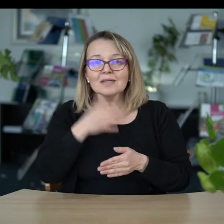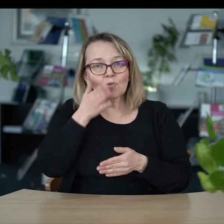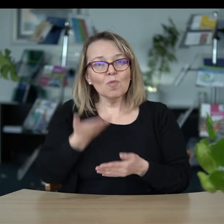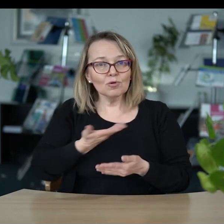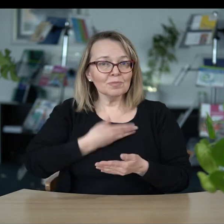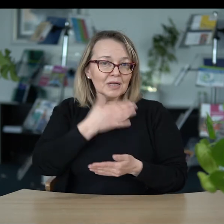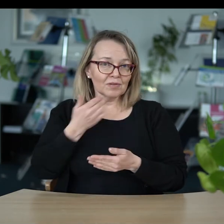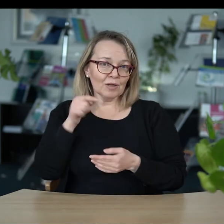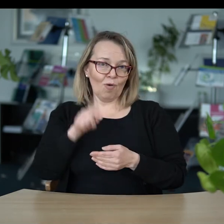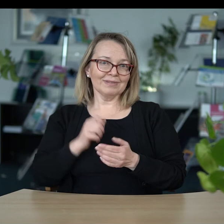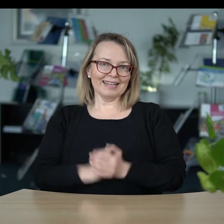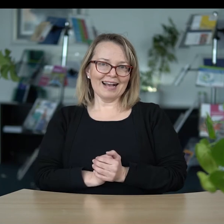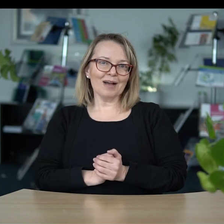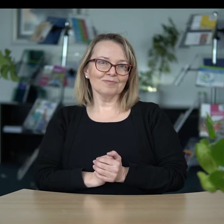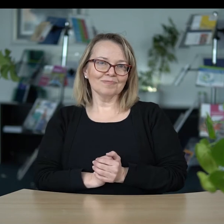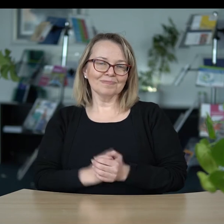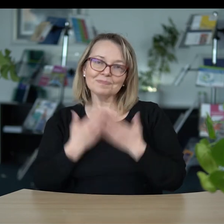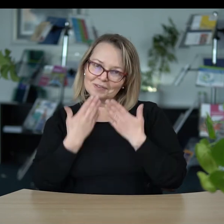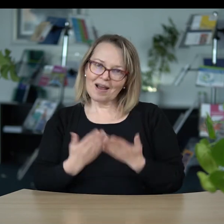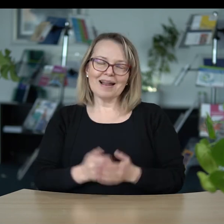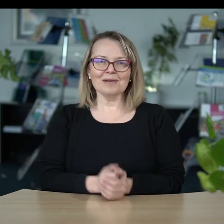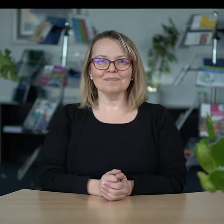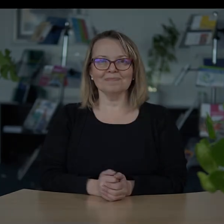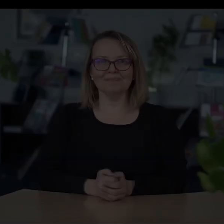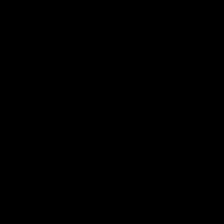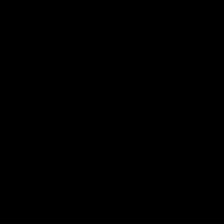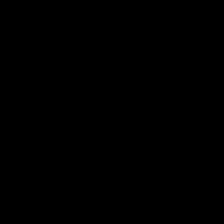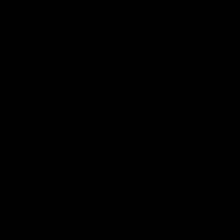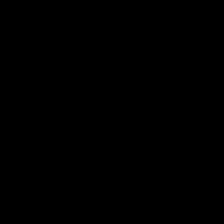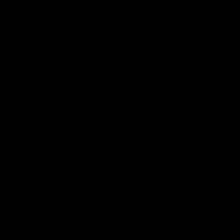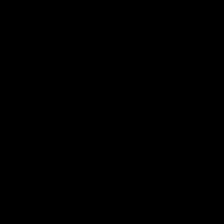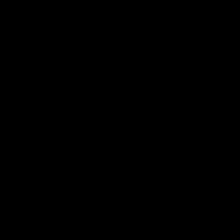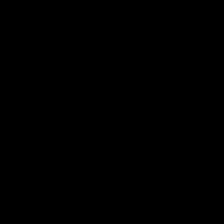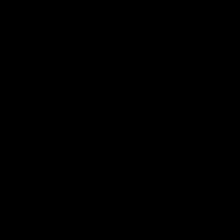prilagodimo in vsi bomo nekaj imeli od tega. Hvala.